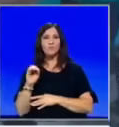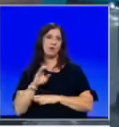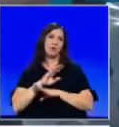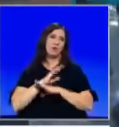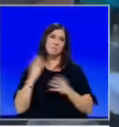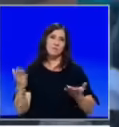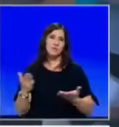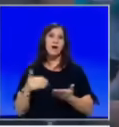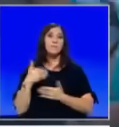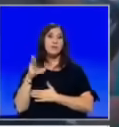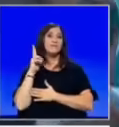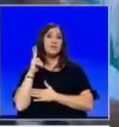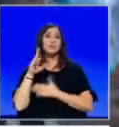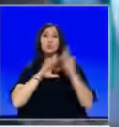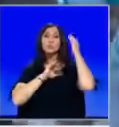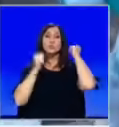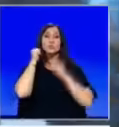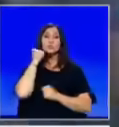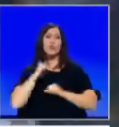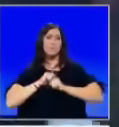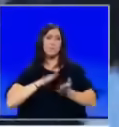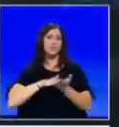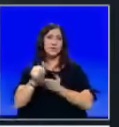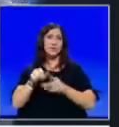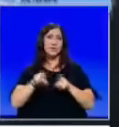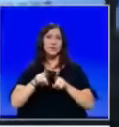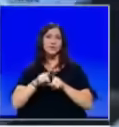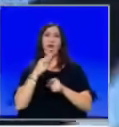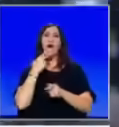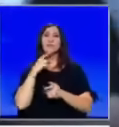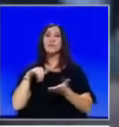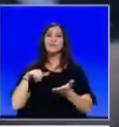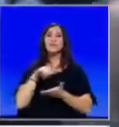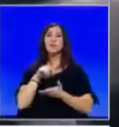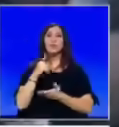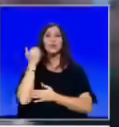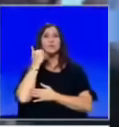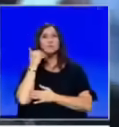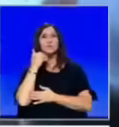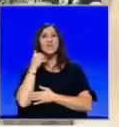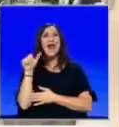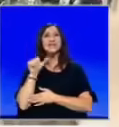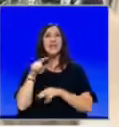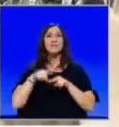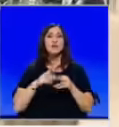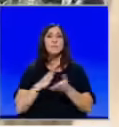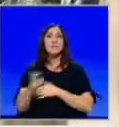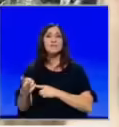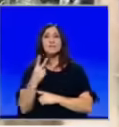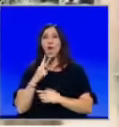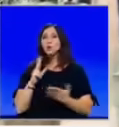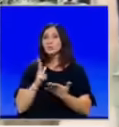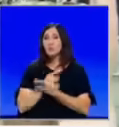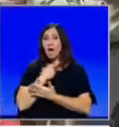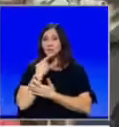мъртва. Пред френското посолство в Москва протестираха със същите хартиени самолети, които използваше и Алексей Навални през